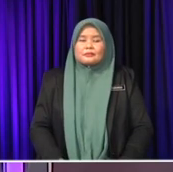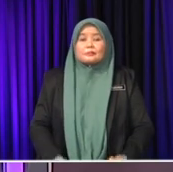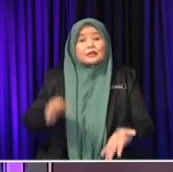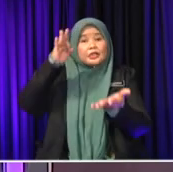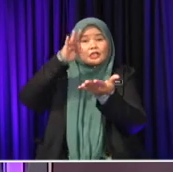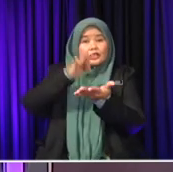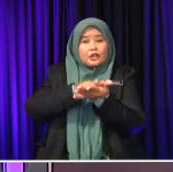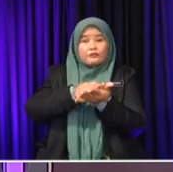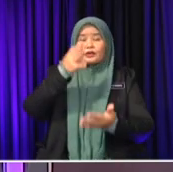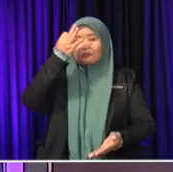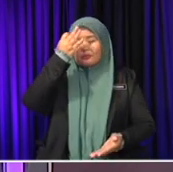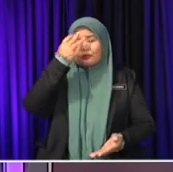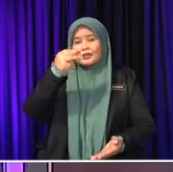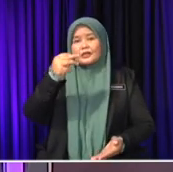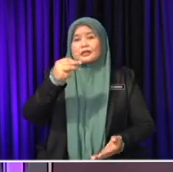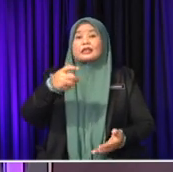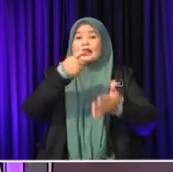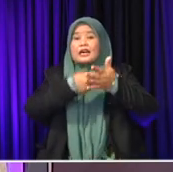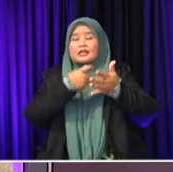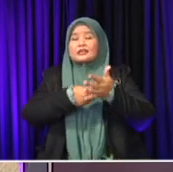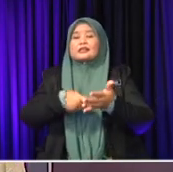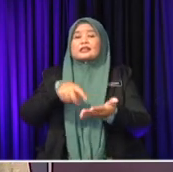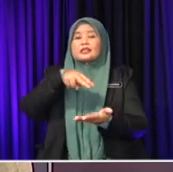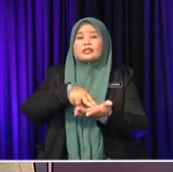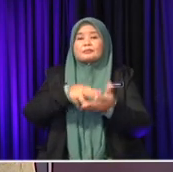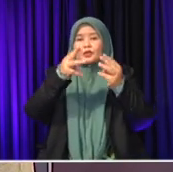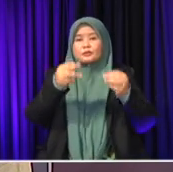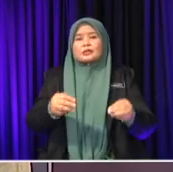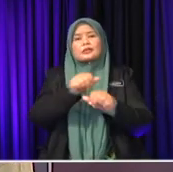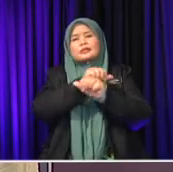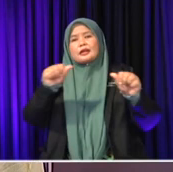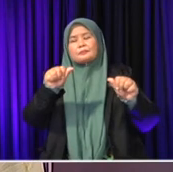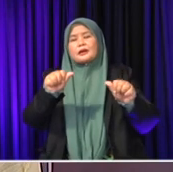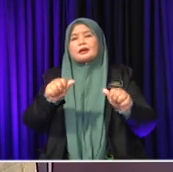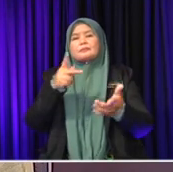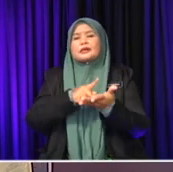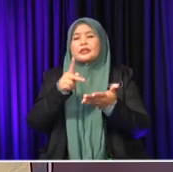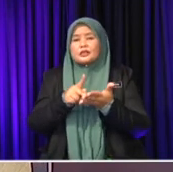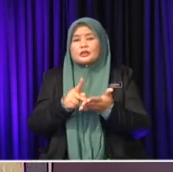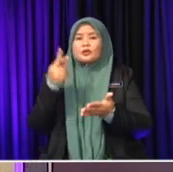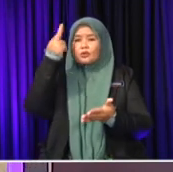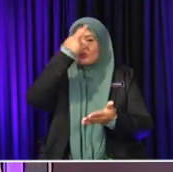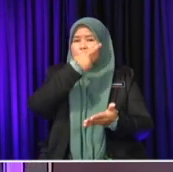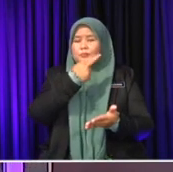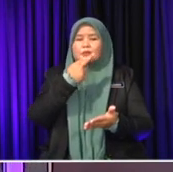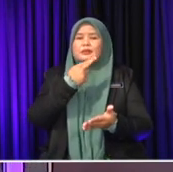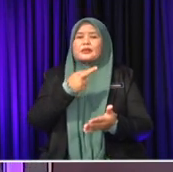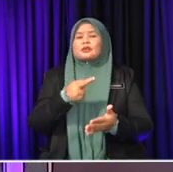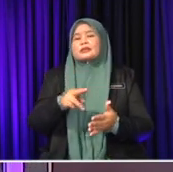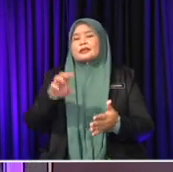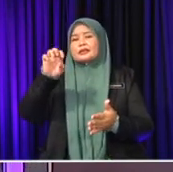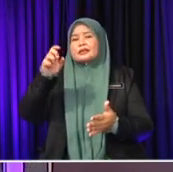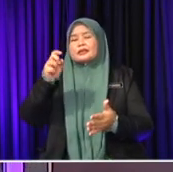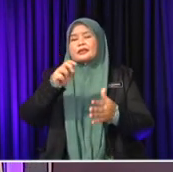kemuliaan dan harga diri manusia tanpa mengira rupa paras dan etnik jadi berbagai